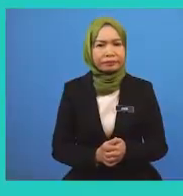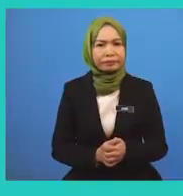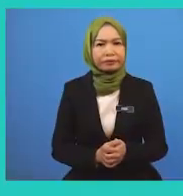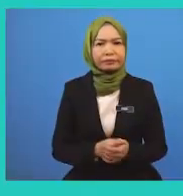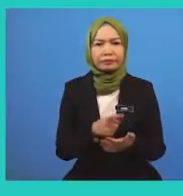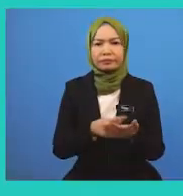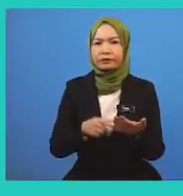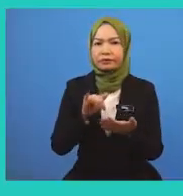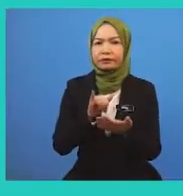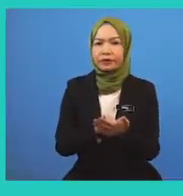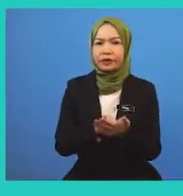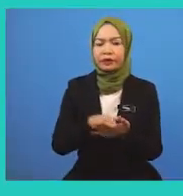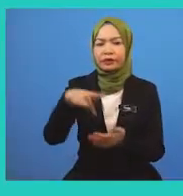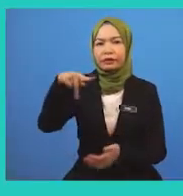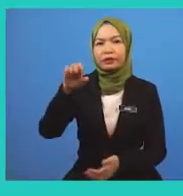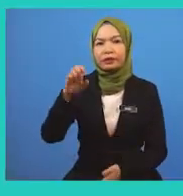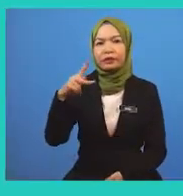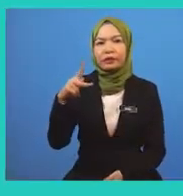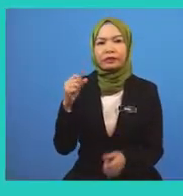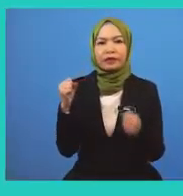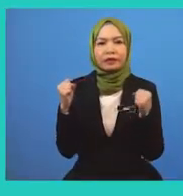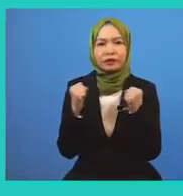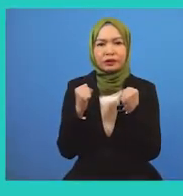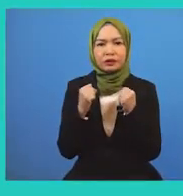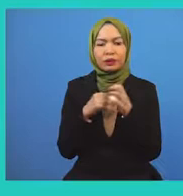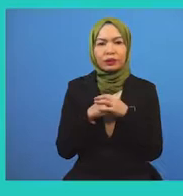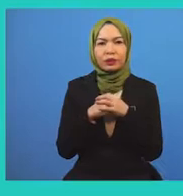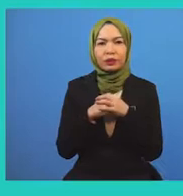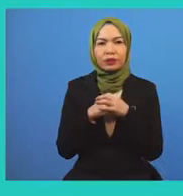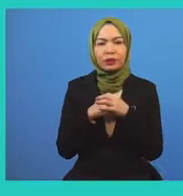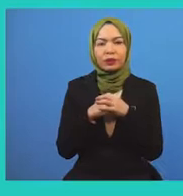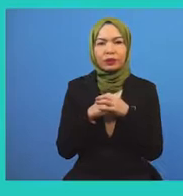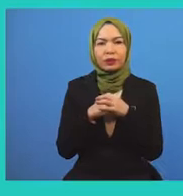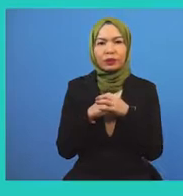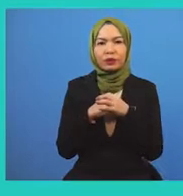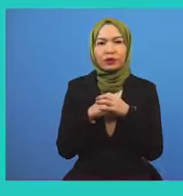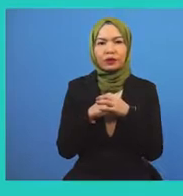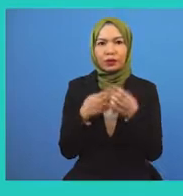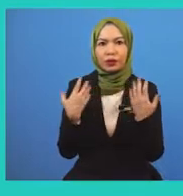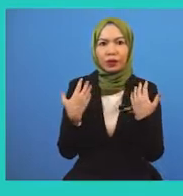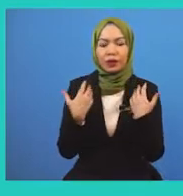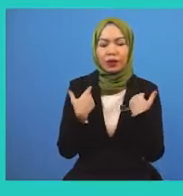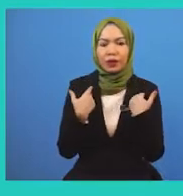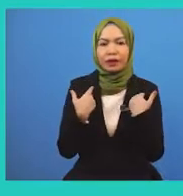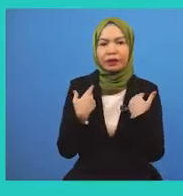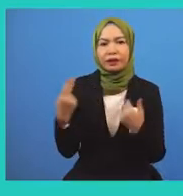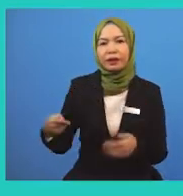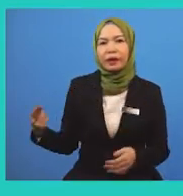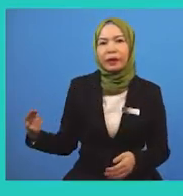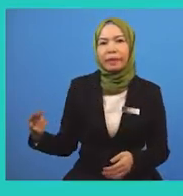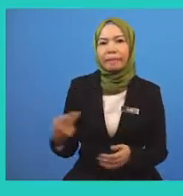Apa itu pek sejuk pula, murid-murid? Pek sejuk mengandungi bahan kimia yang menyerap haba